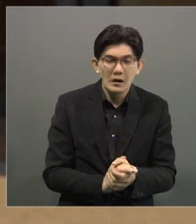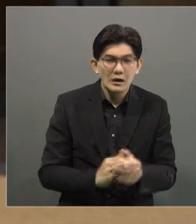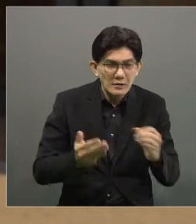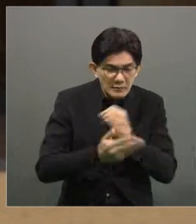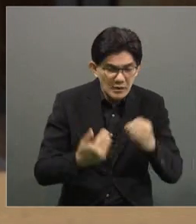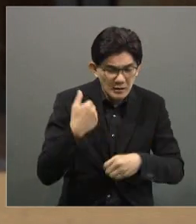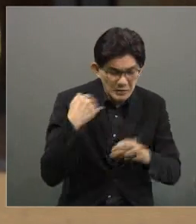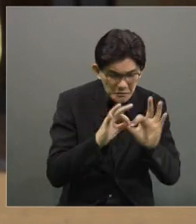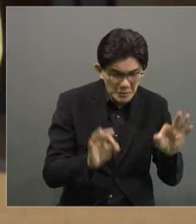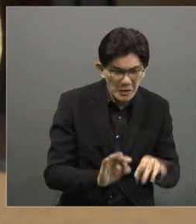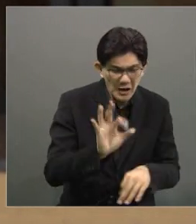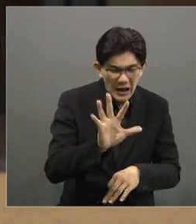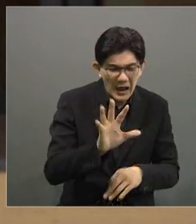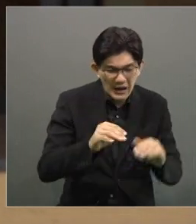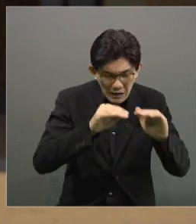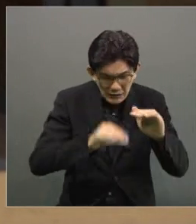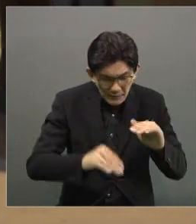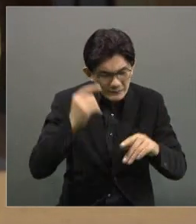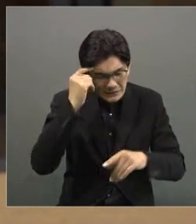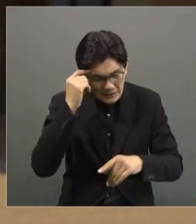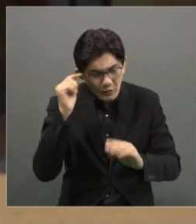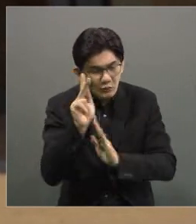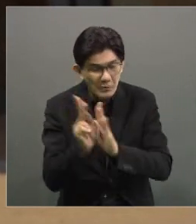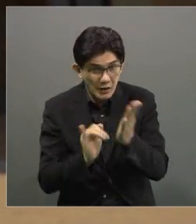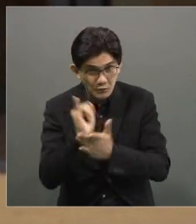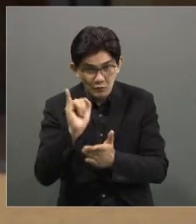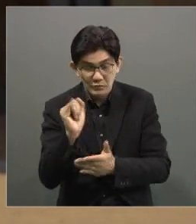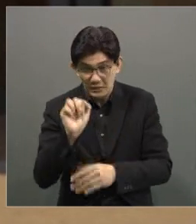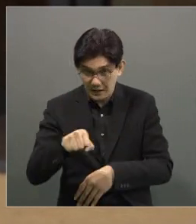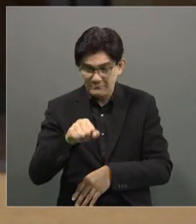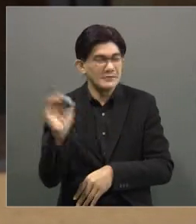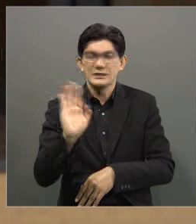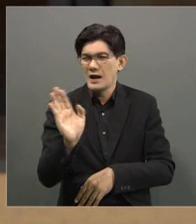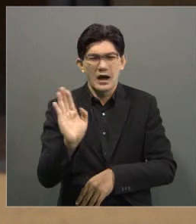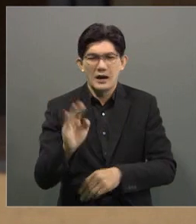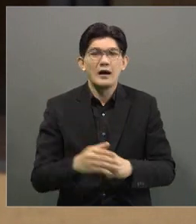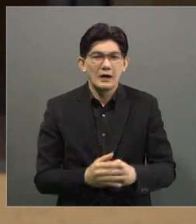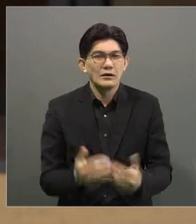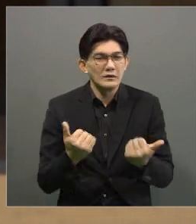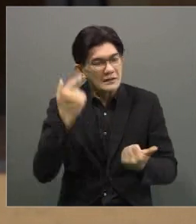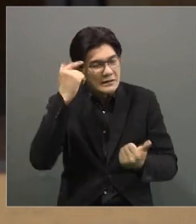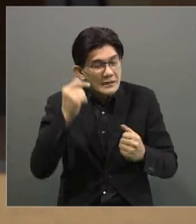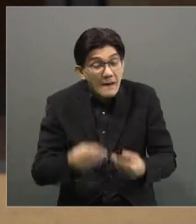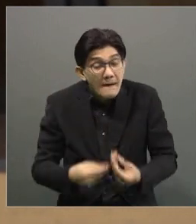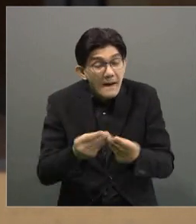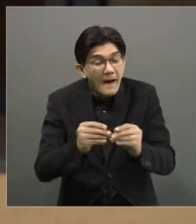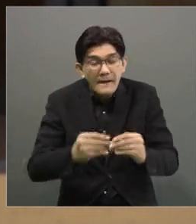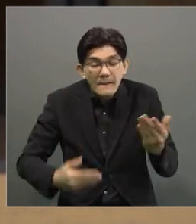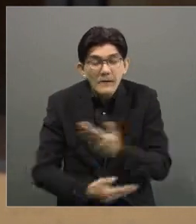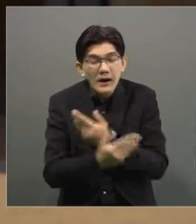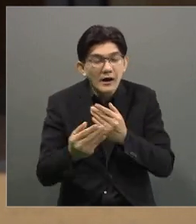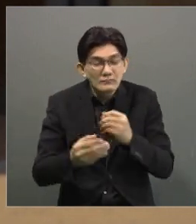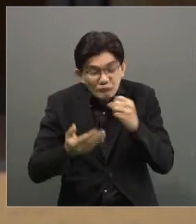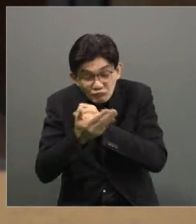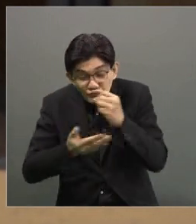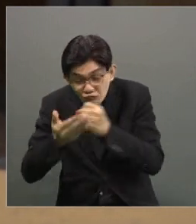5เม็ดก็ไม่ได้แปลว่ายาเสพติดเป็นสิ่งที่ถูกกฎหมายไม่ใช่อย่างนั้นอย่าไปตีความผิดและไม่ใช่การเปิดกว้างให้สามารถเสพยา